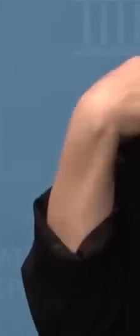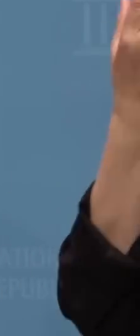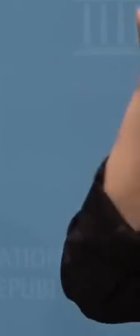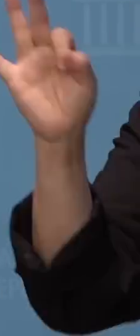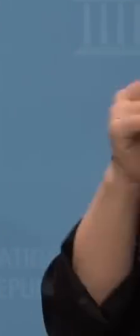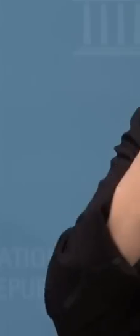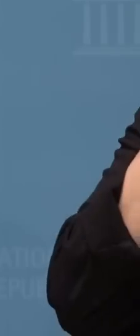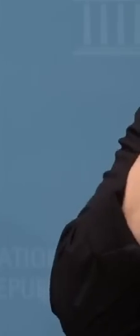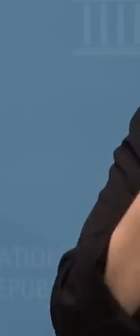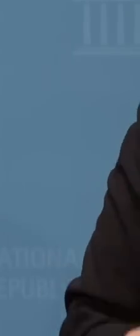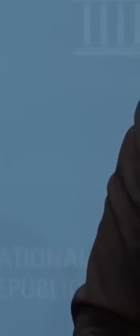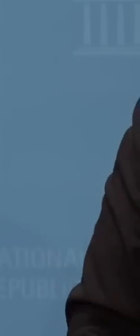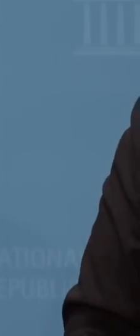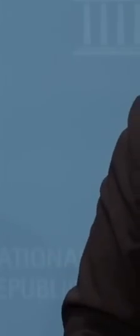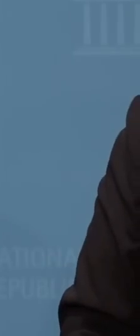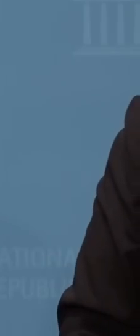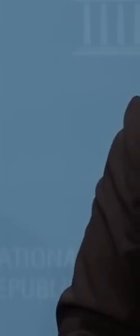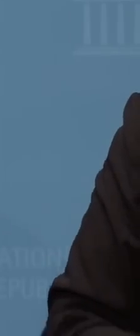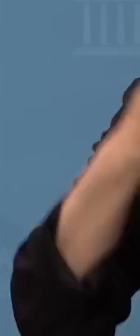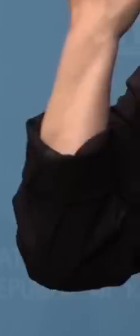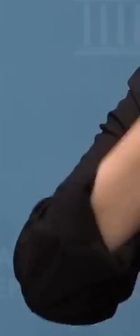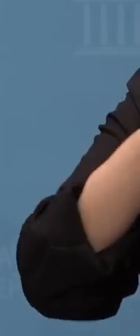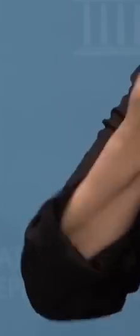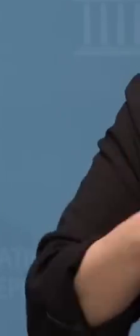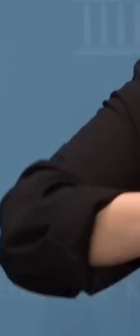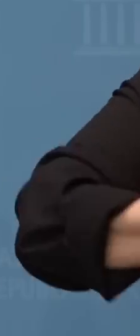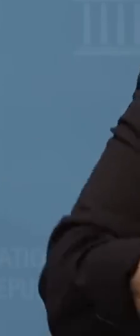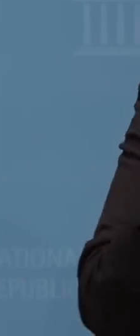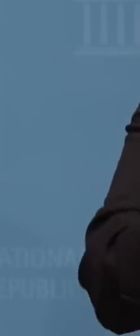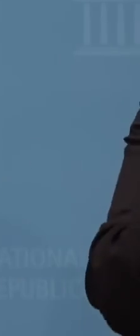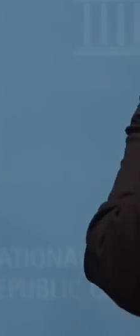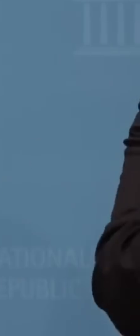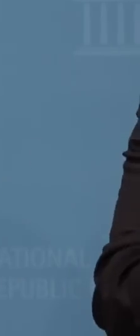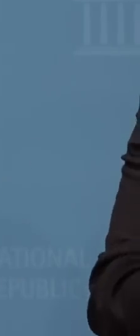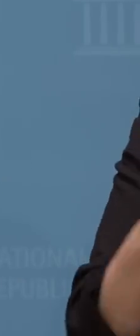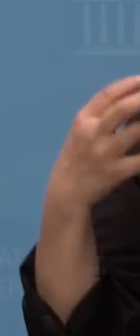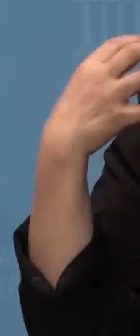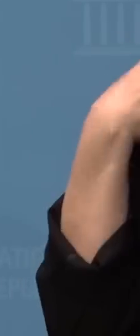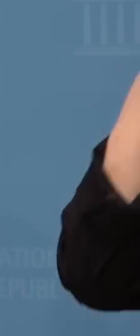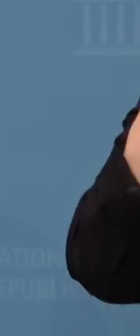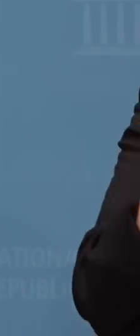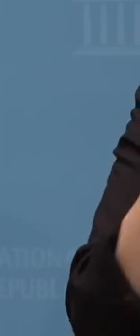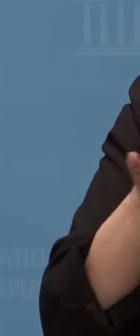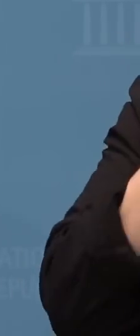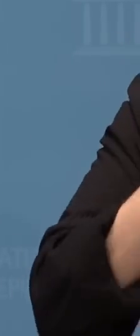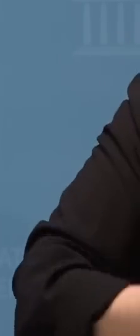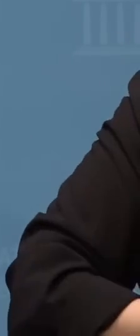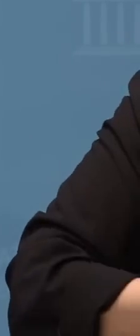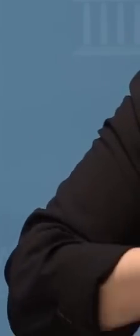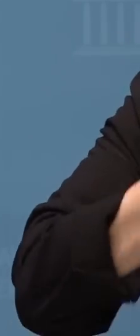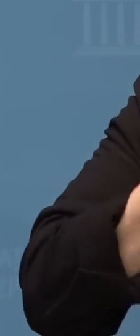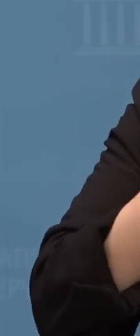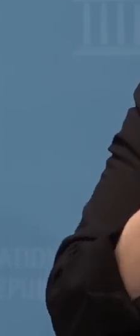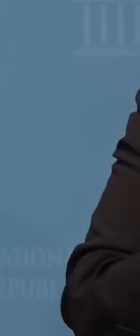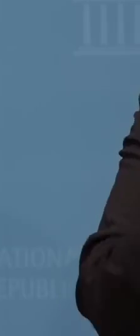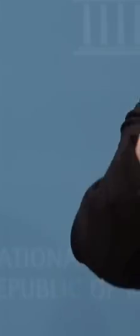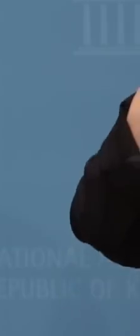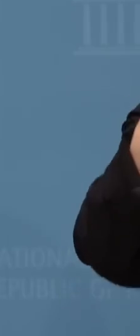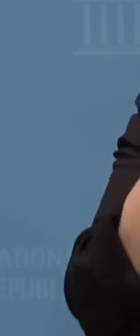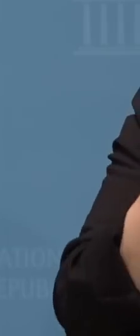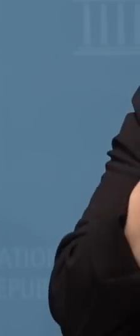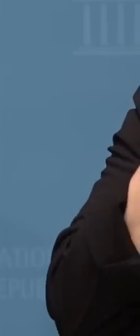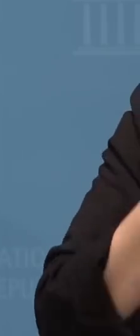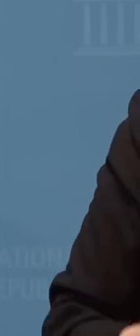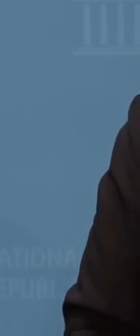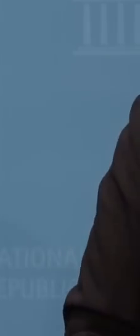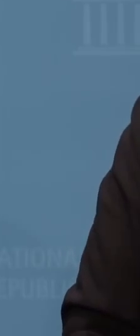있습니다. 누구도 처벌받지 않았고 책임 있는 이들의 진심 어린 사과는 단 한 차례도 등장하지